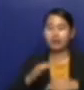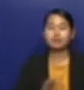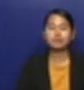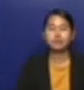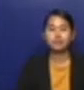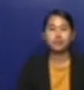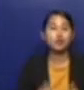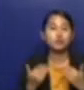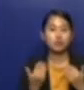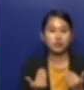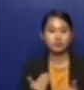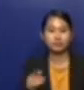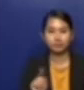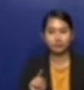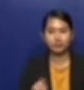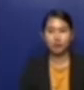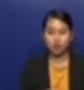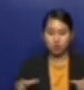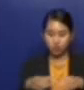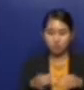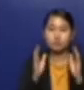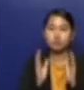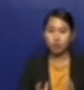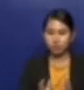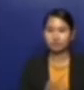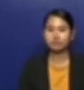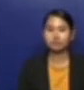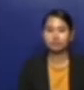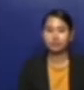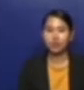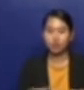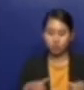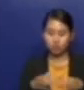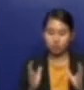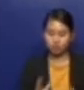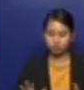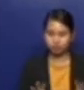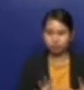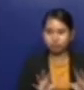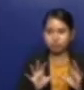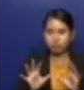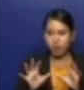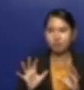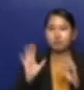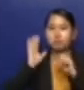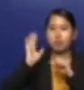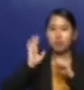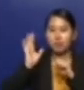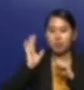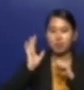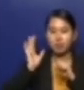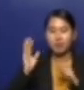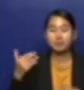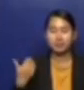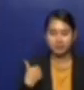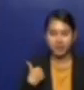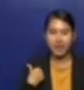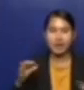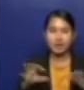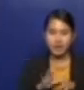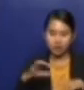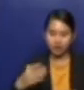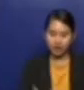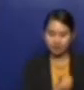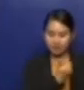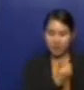ซึ่งในปัจจุบันมีกลุ่มบุคคลที่ออกมาแสดงความคิดเห็นในประเด็นทางการเมืองและประเด็นทางสาธ